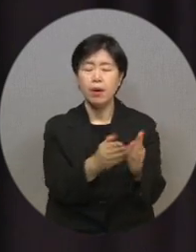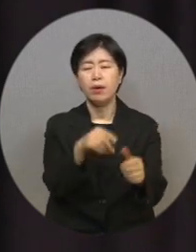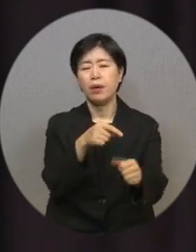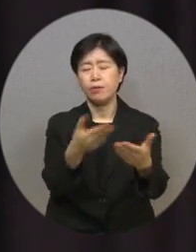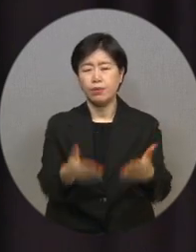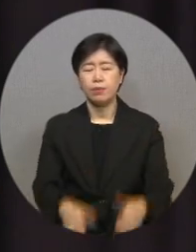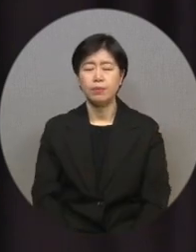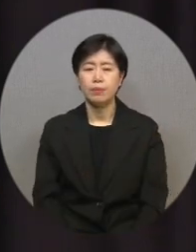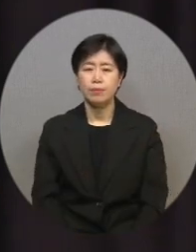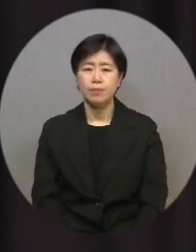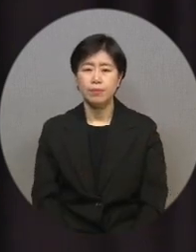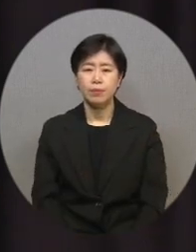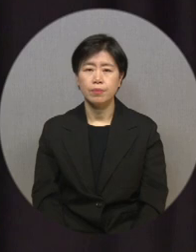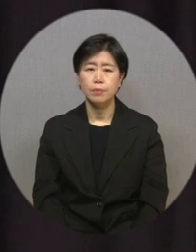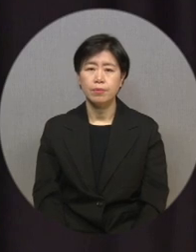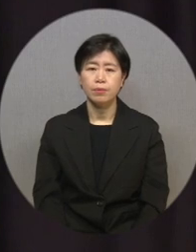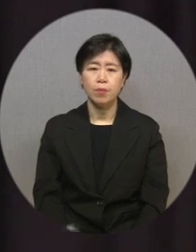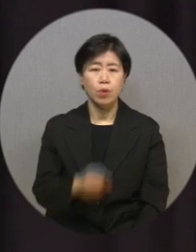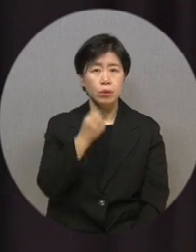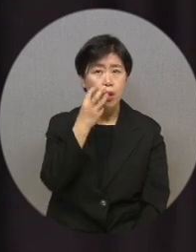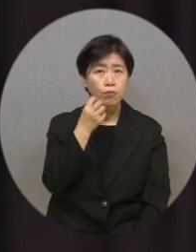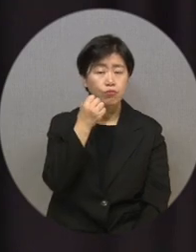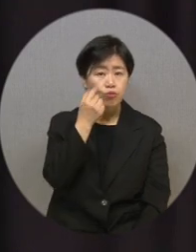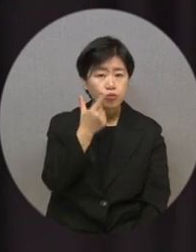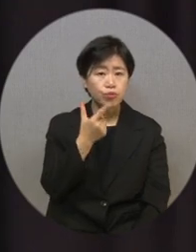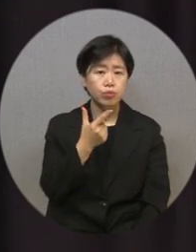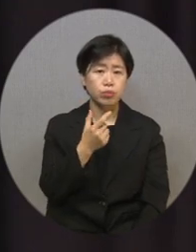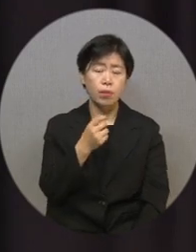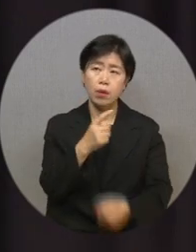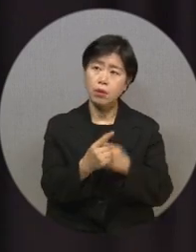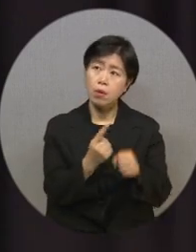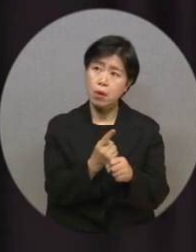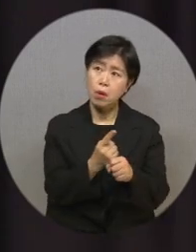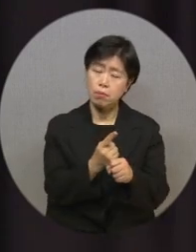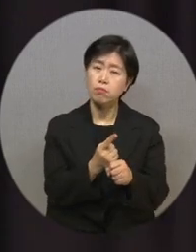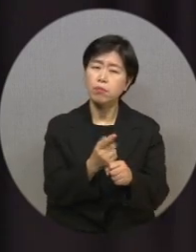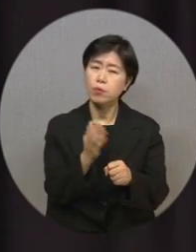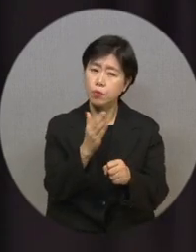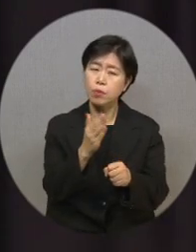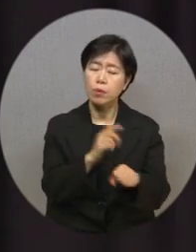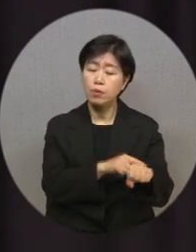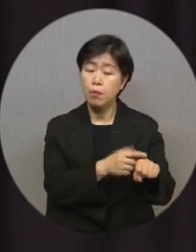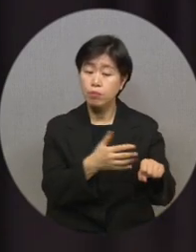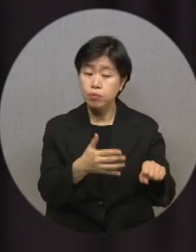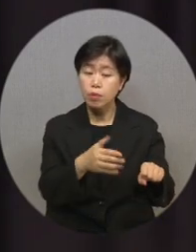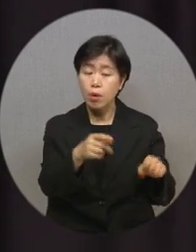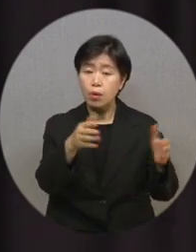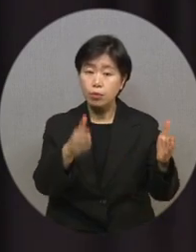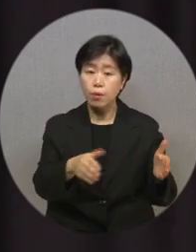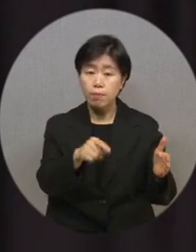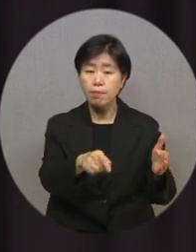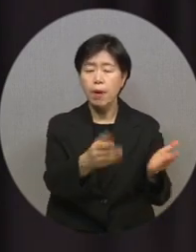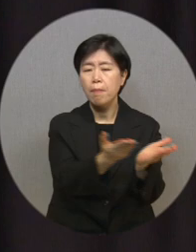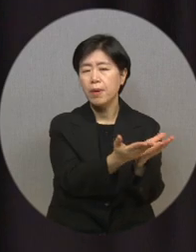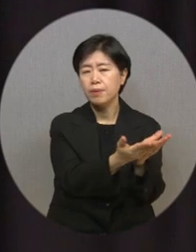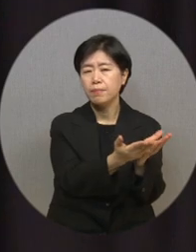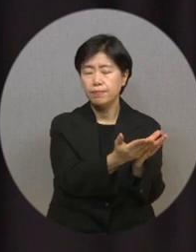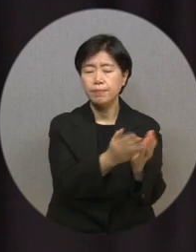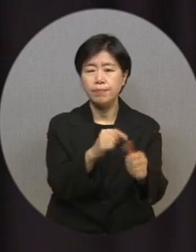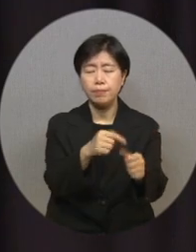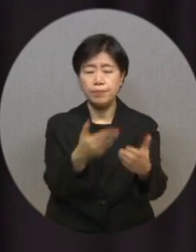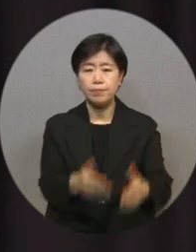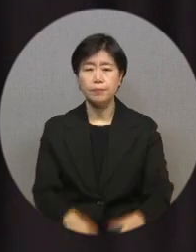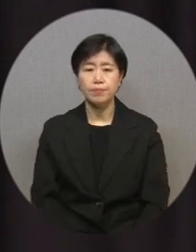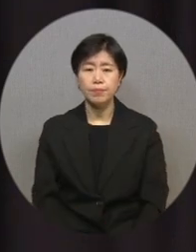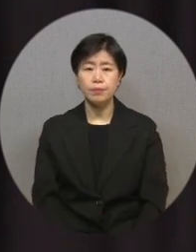1년까지 해서 맞춤형으로 취업을 하는 경우가 있고요 그다음에 이제 지금 올해 윤성열 정부들어서 그 저희가 이제 디지털 부분에